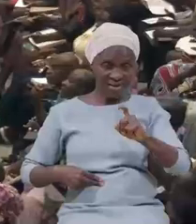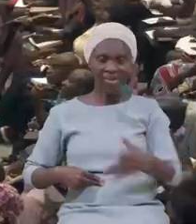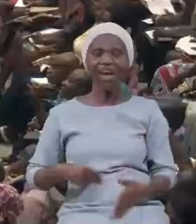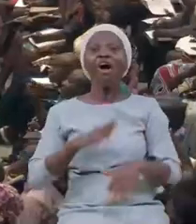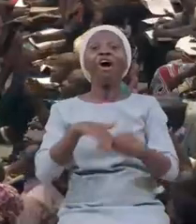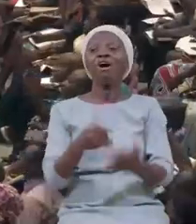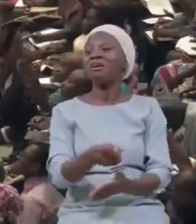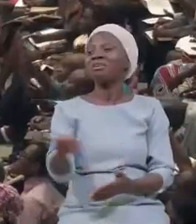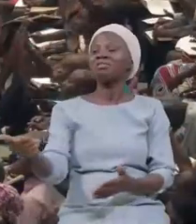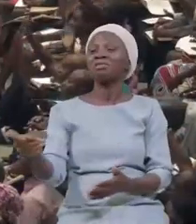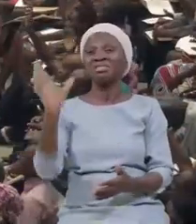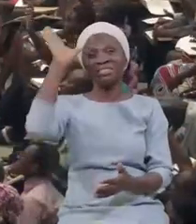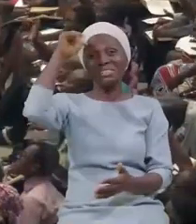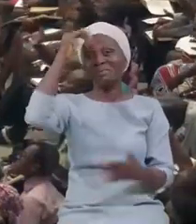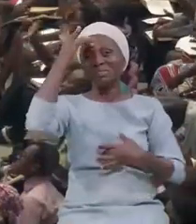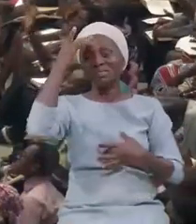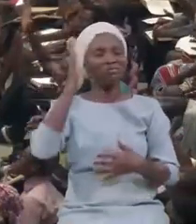Toutes ces maladies incurables